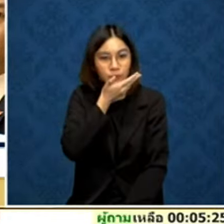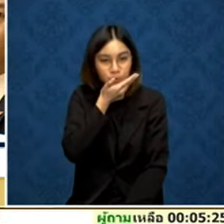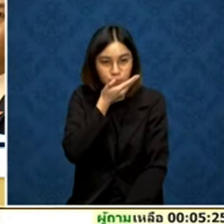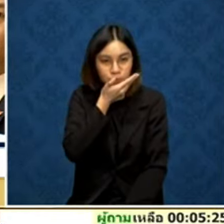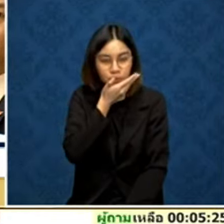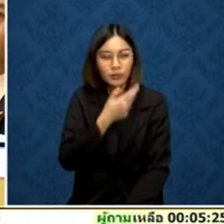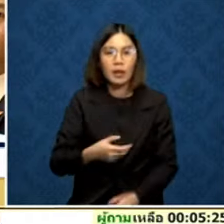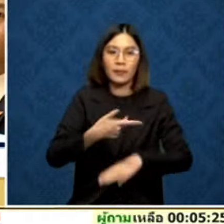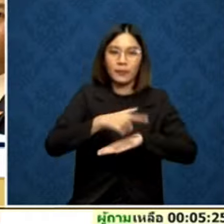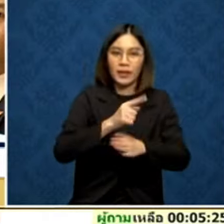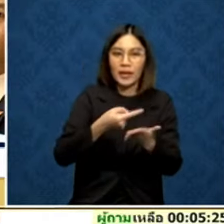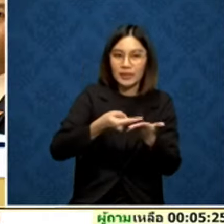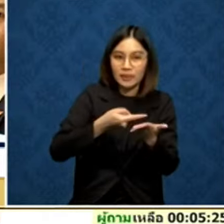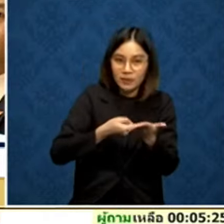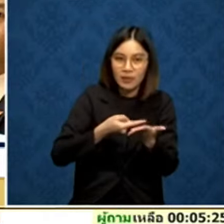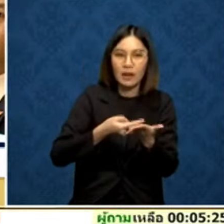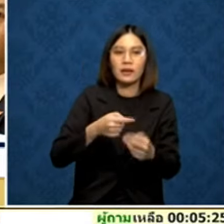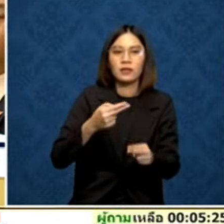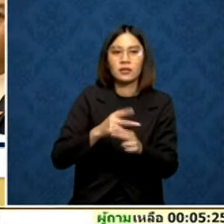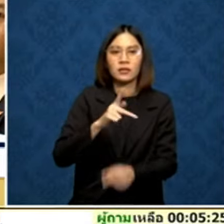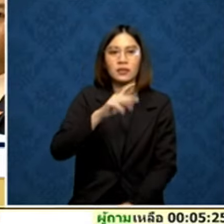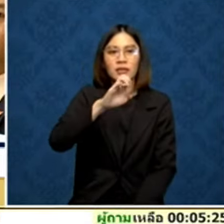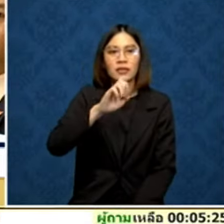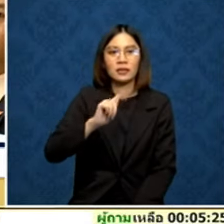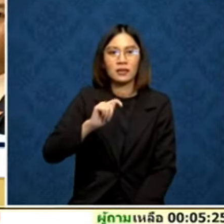ที่ปรึกษานายกท่านกิติรัตน์ก็ทำงานกันอย่าง